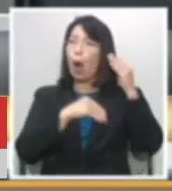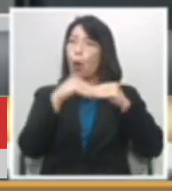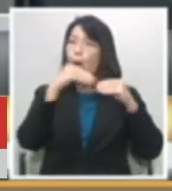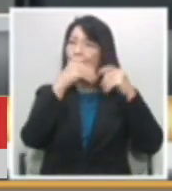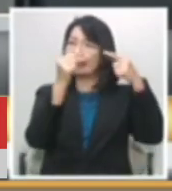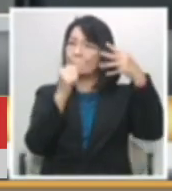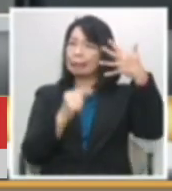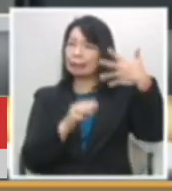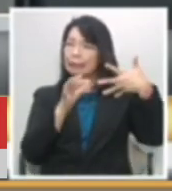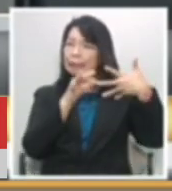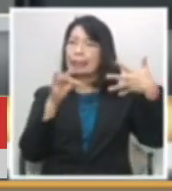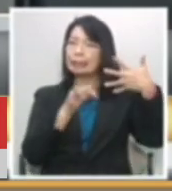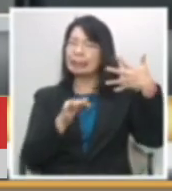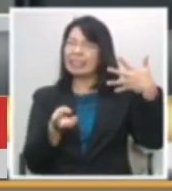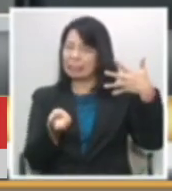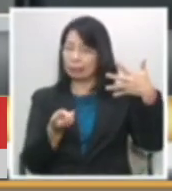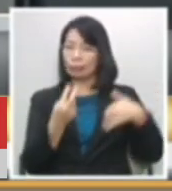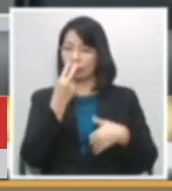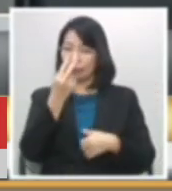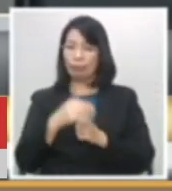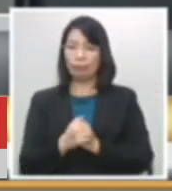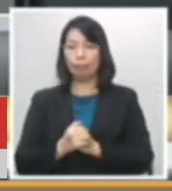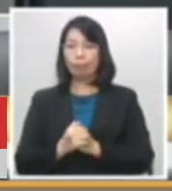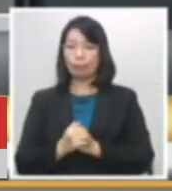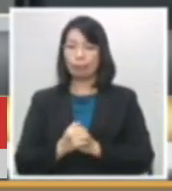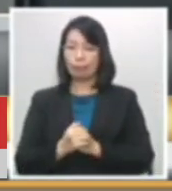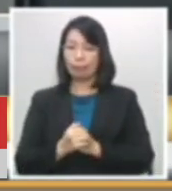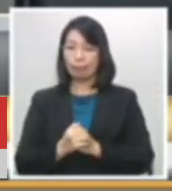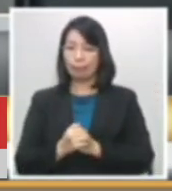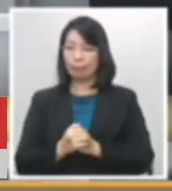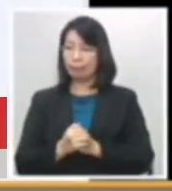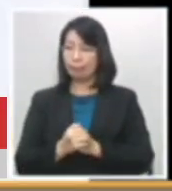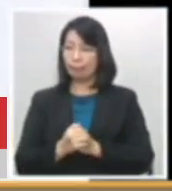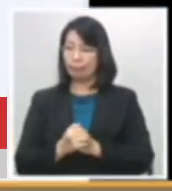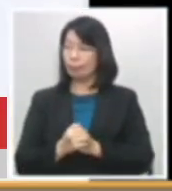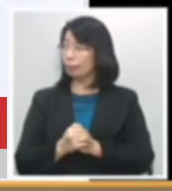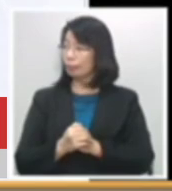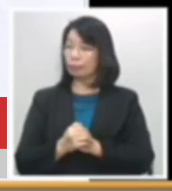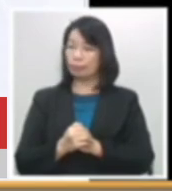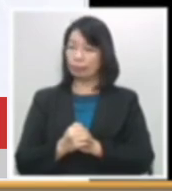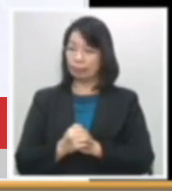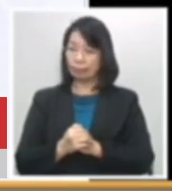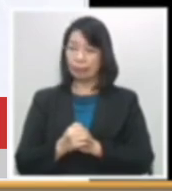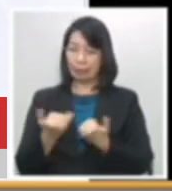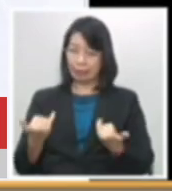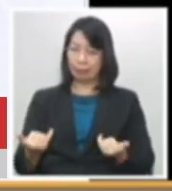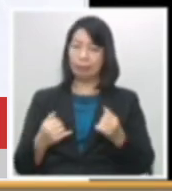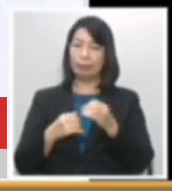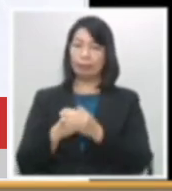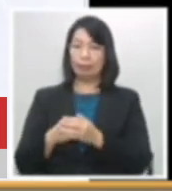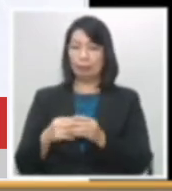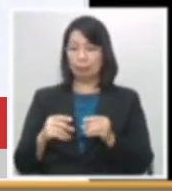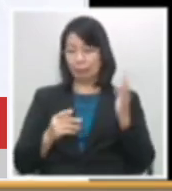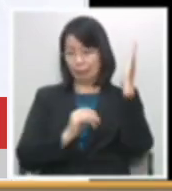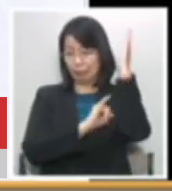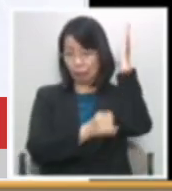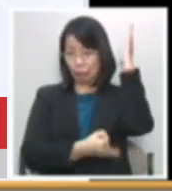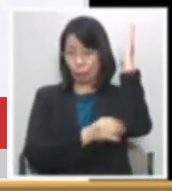แรกที่ผมจะชี้ให้เห็นก็คือโครงการจัดการศึกษาในเขตพื้นที่เฉพาะกิจเขตพื้นที่พิเศษใน3จังหวัดชายแดนภาค